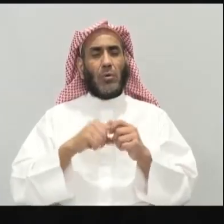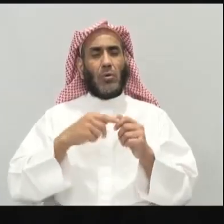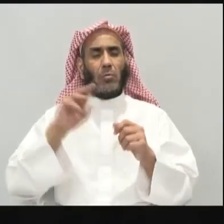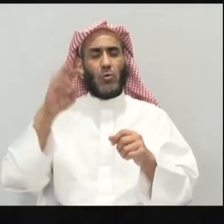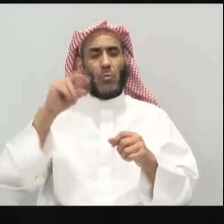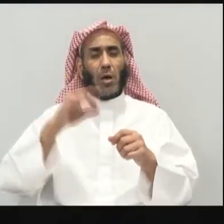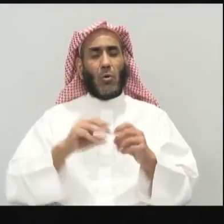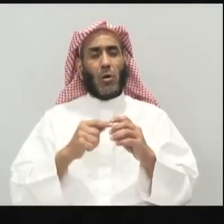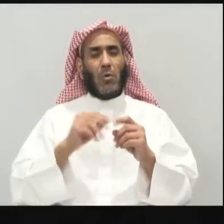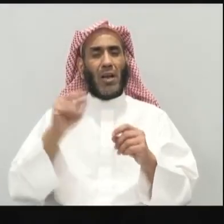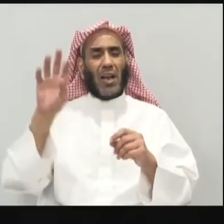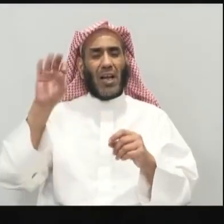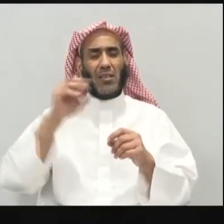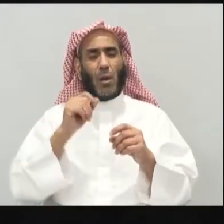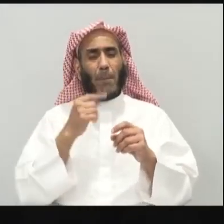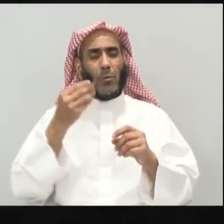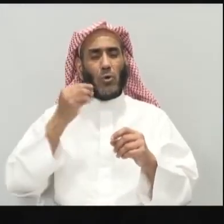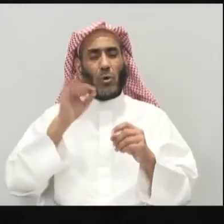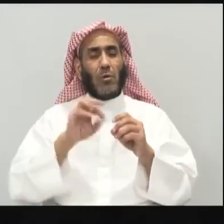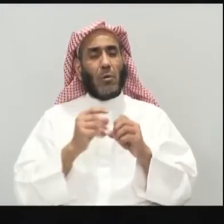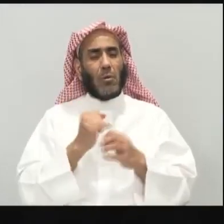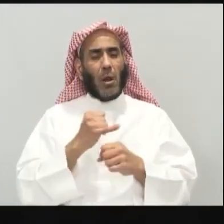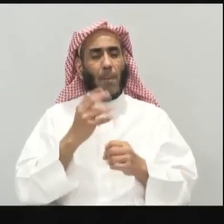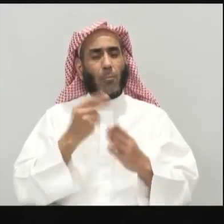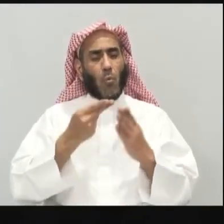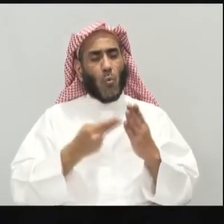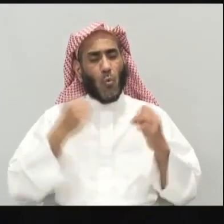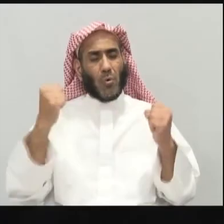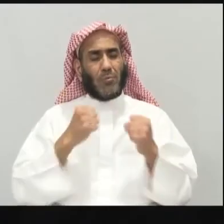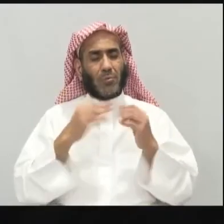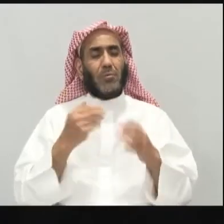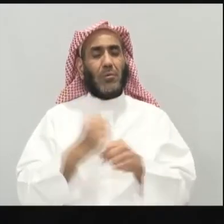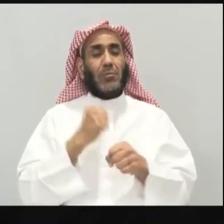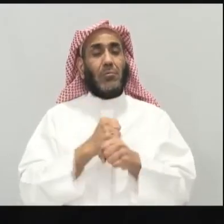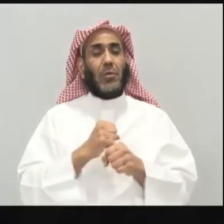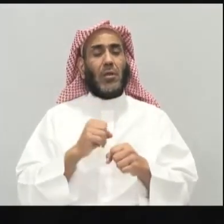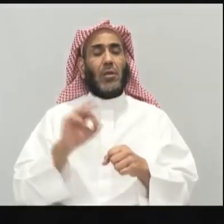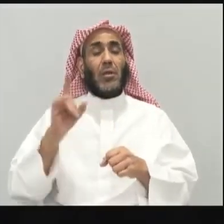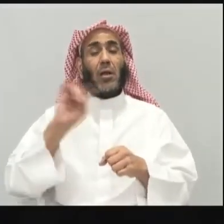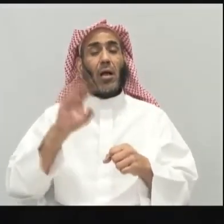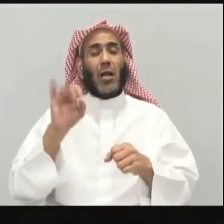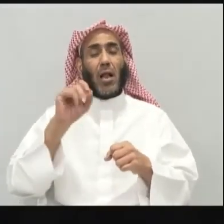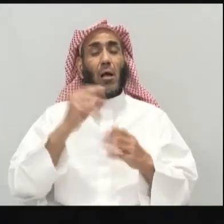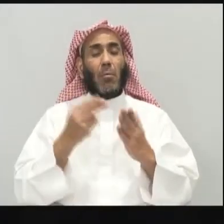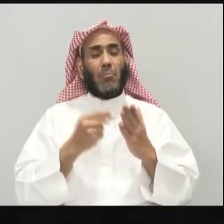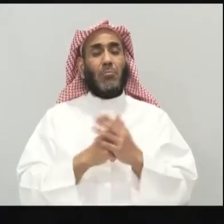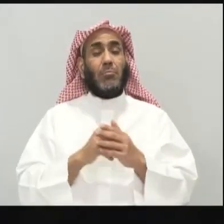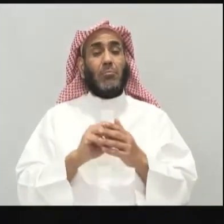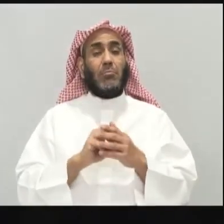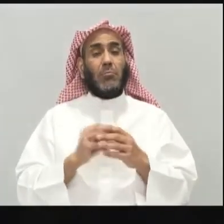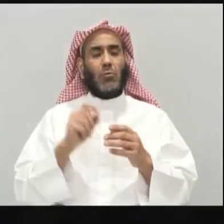وقلم القصب بعدها بعد ما نتمكن منها ممكن نعملها عن طريق اللي هو هذا الاقلام نصنع اللي هو